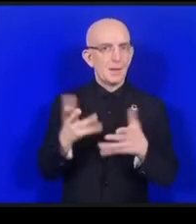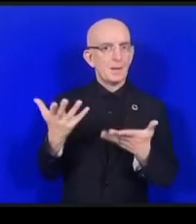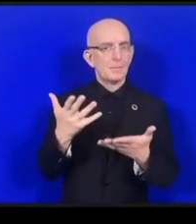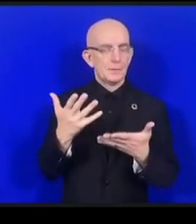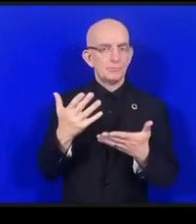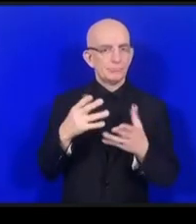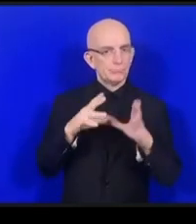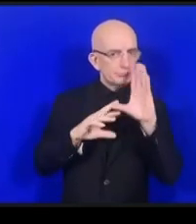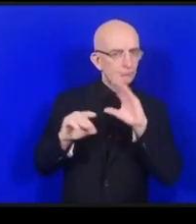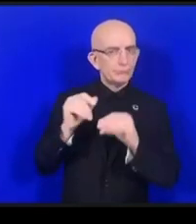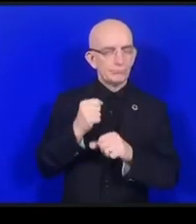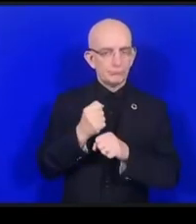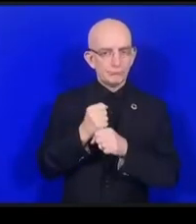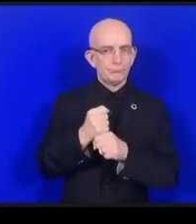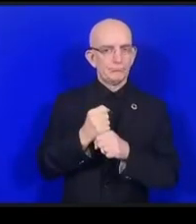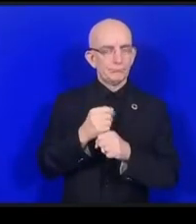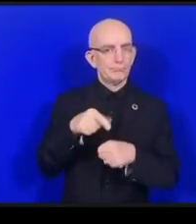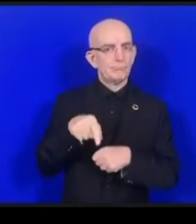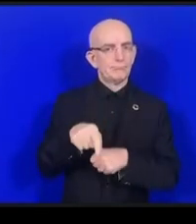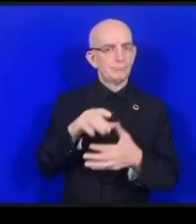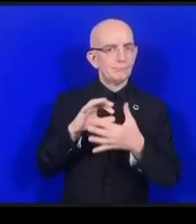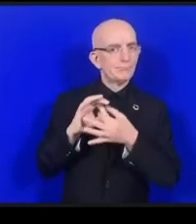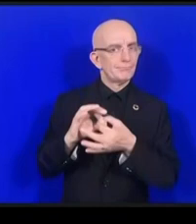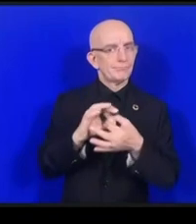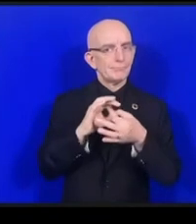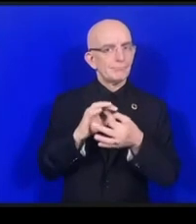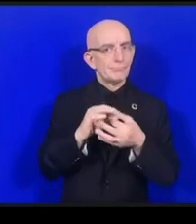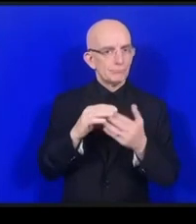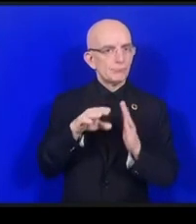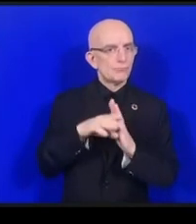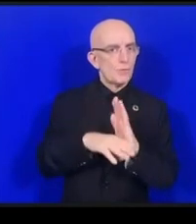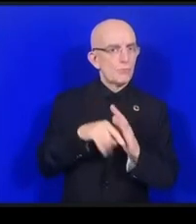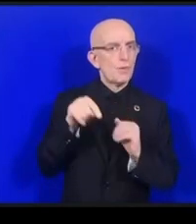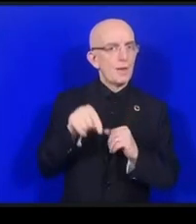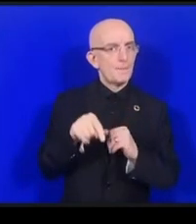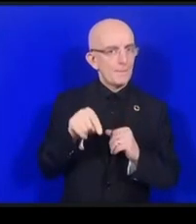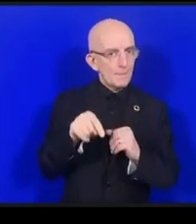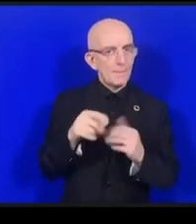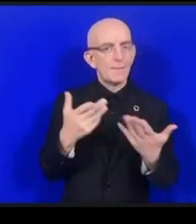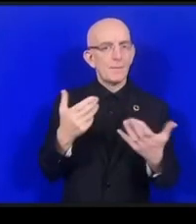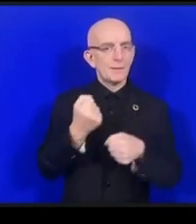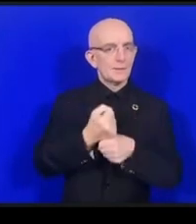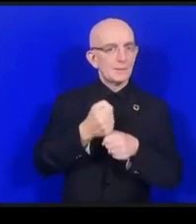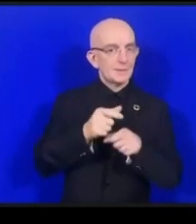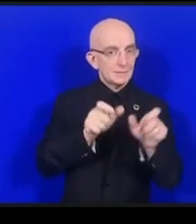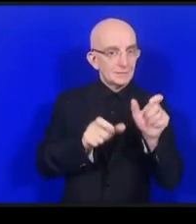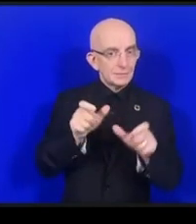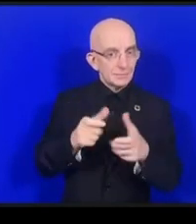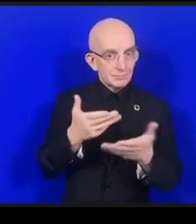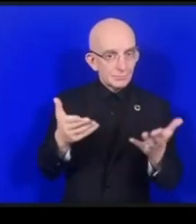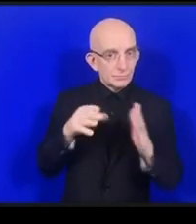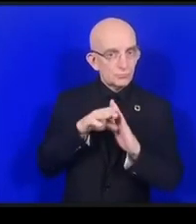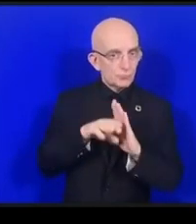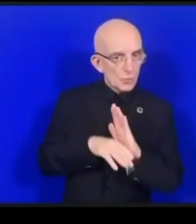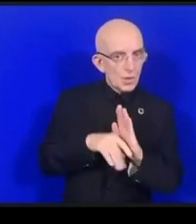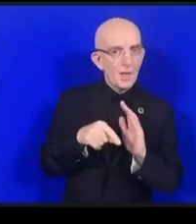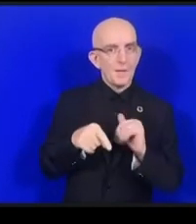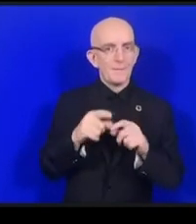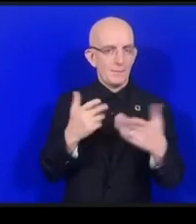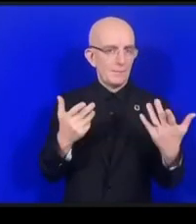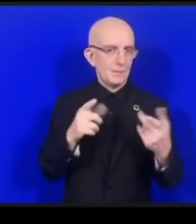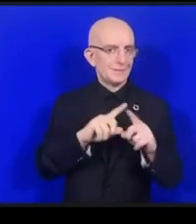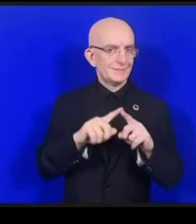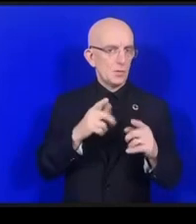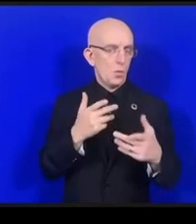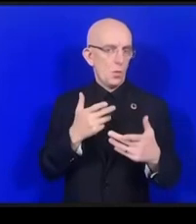по наращиванию возможностей на инвестиционные программы мы видим